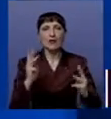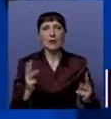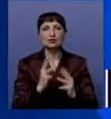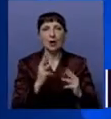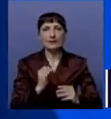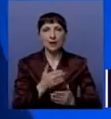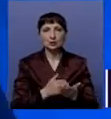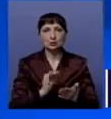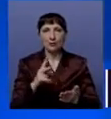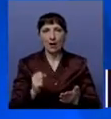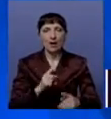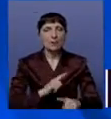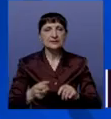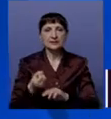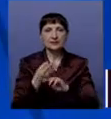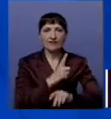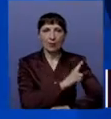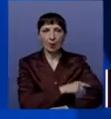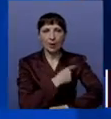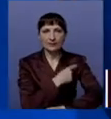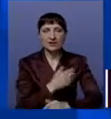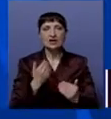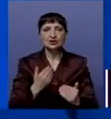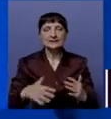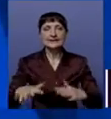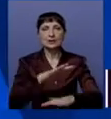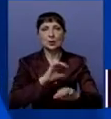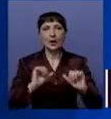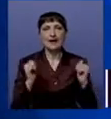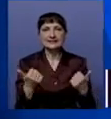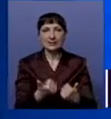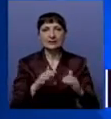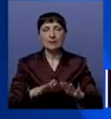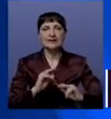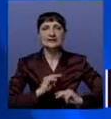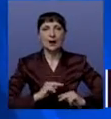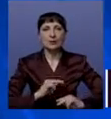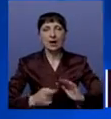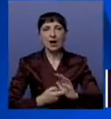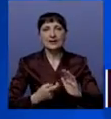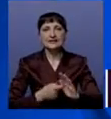службы. Их экстренно госпитализировали в больницу. Сейчас территория оцеплена, на месте работает